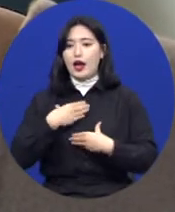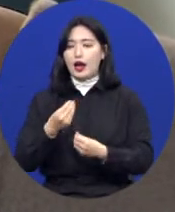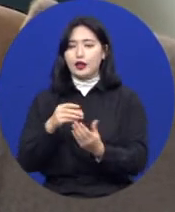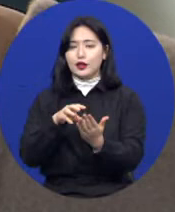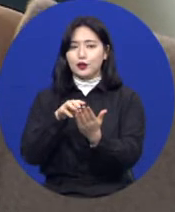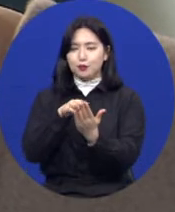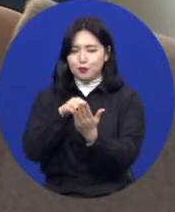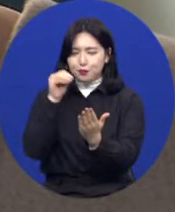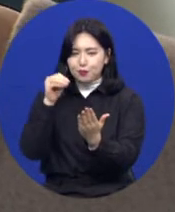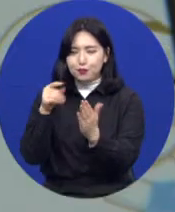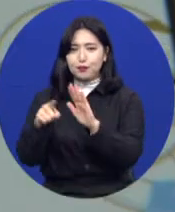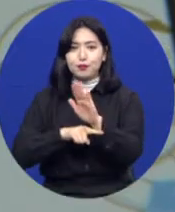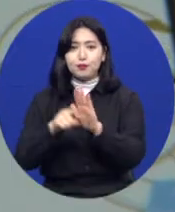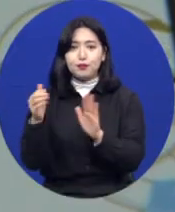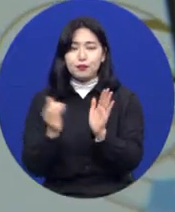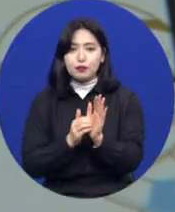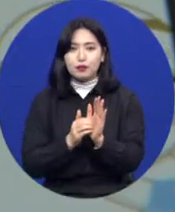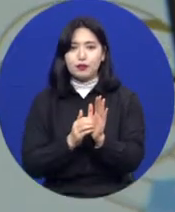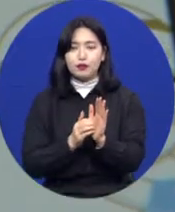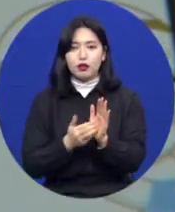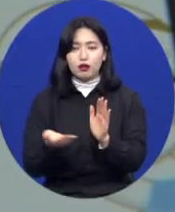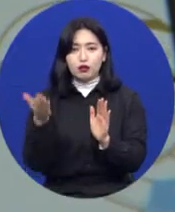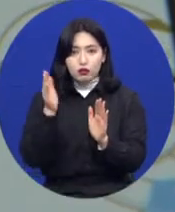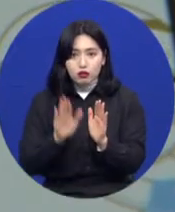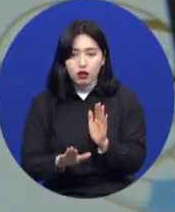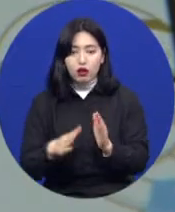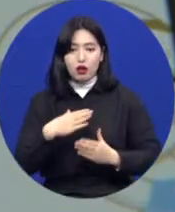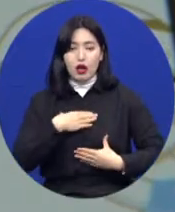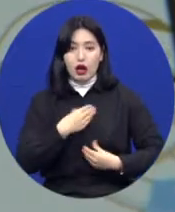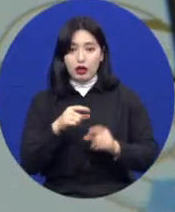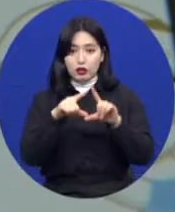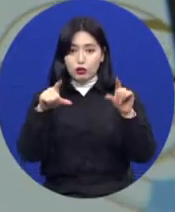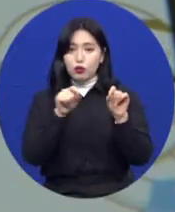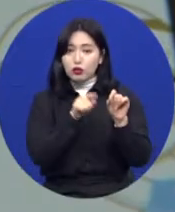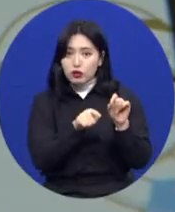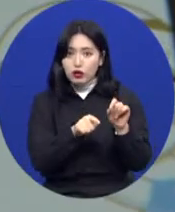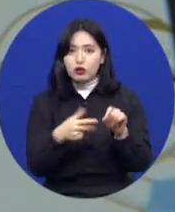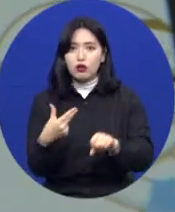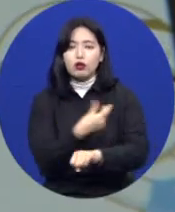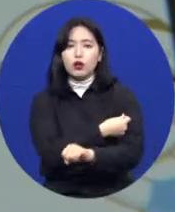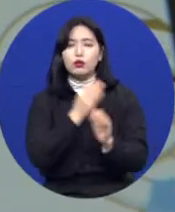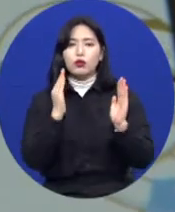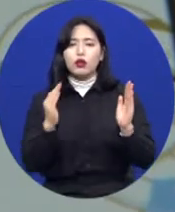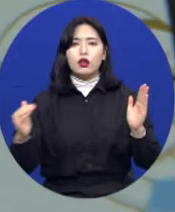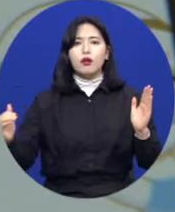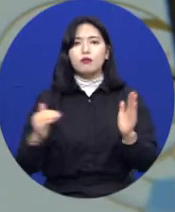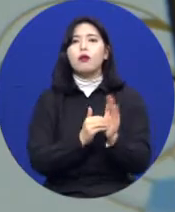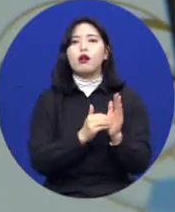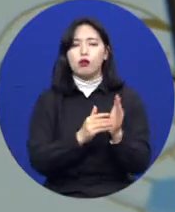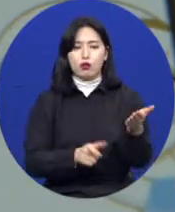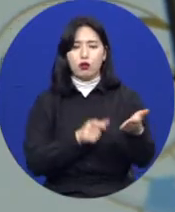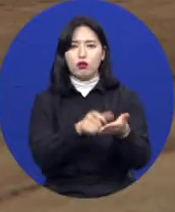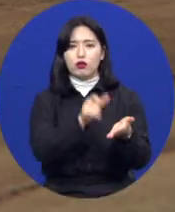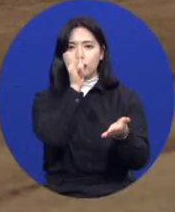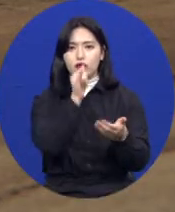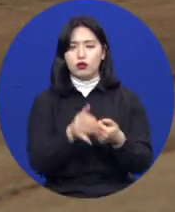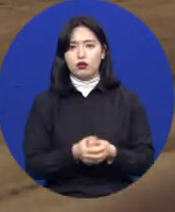안심코드를 스캔해봤습니다. 하지만 안심코드 앱에서는 접종기간 만료라는 표시가